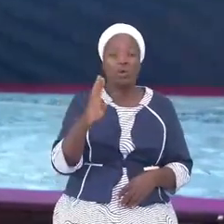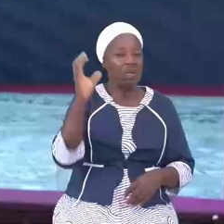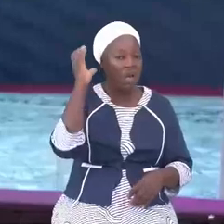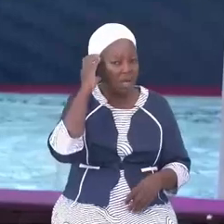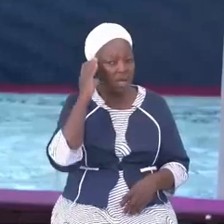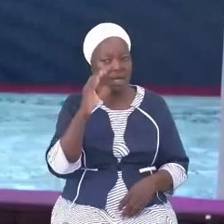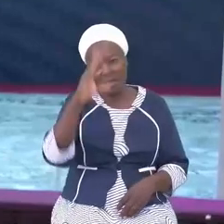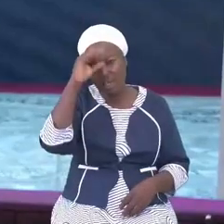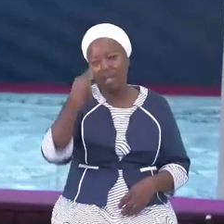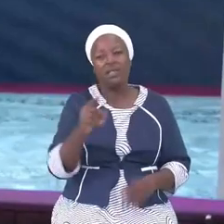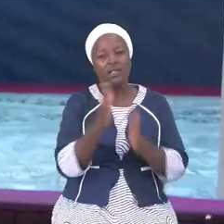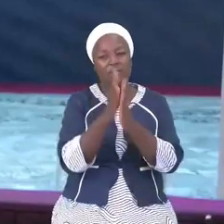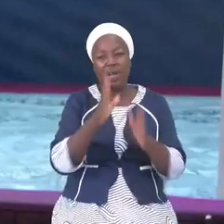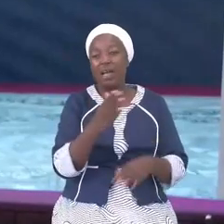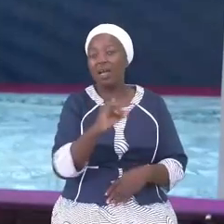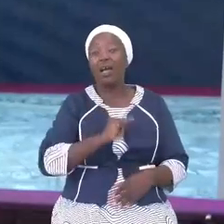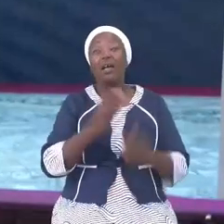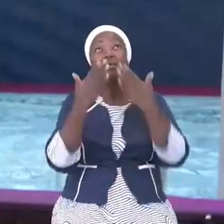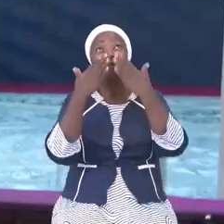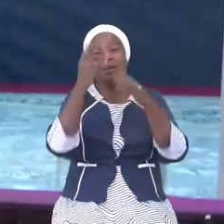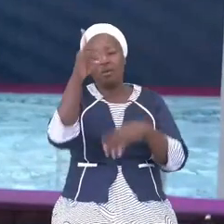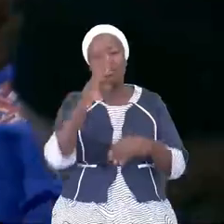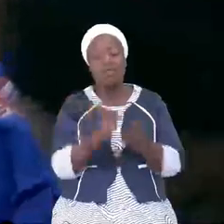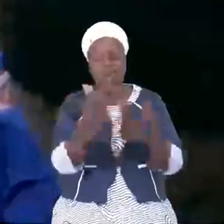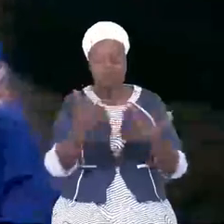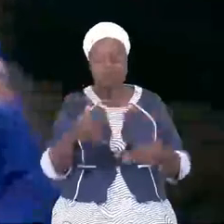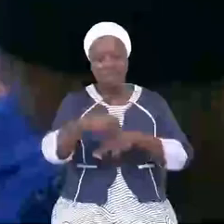Dieu merci ce soir, il va écouter ta prière.